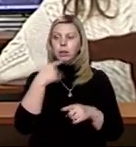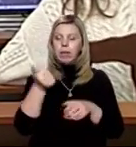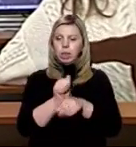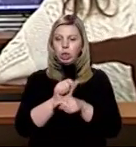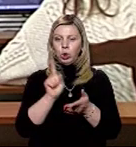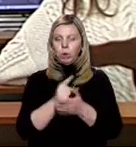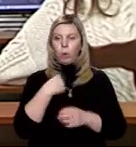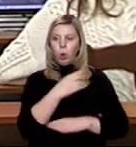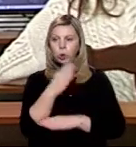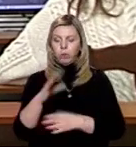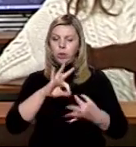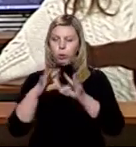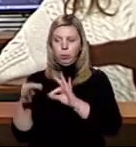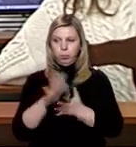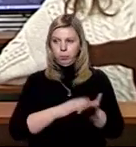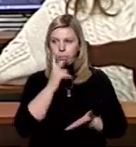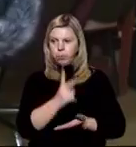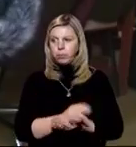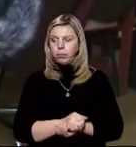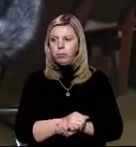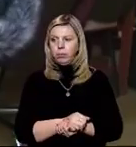відбутися голосування. Докладніше далі.